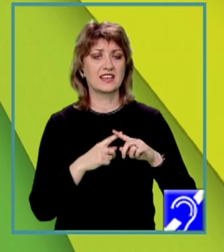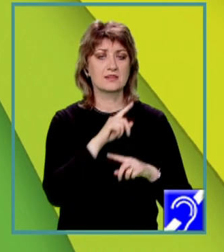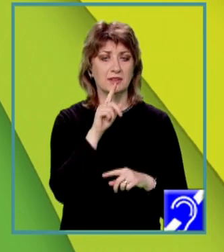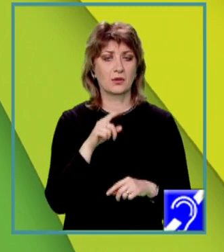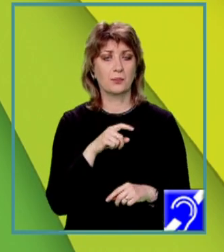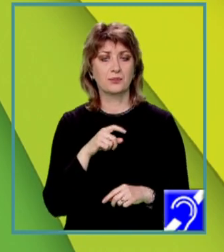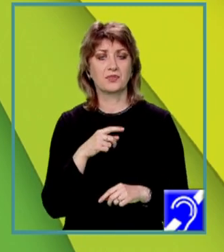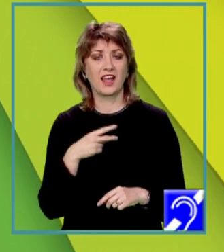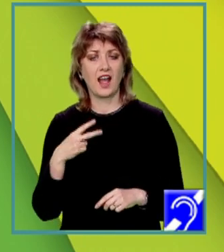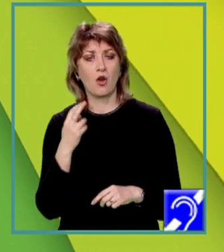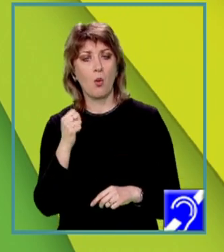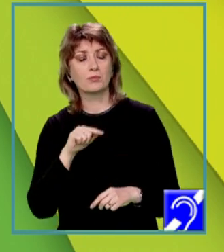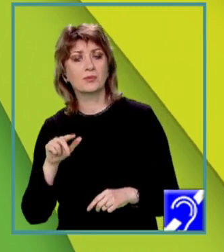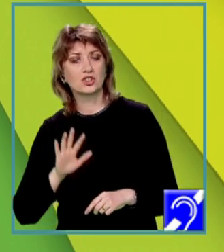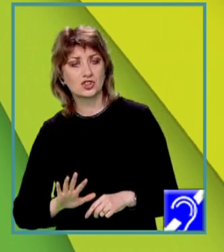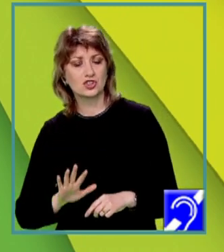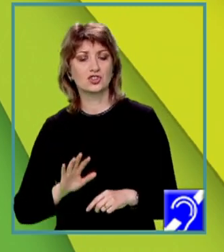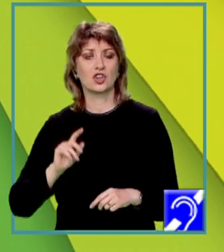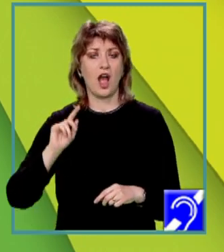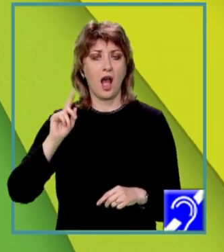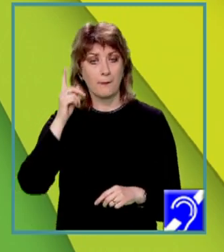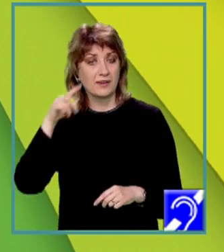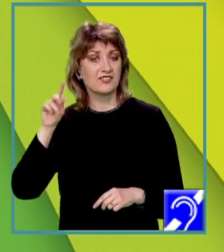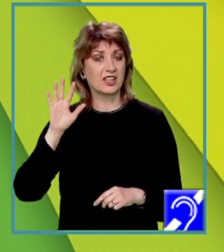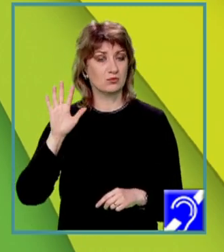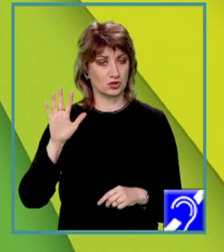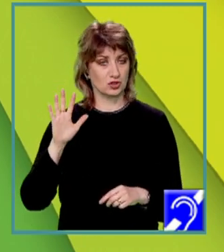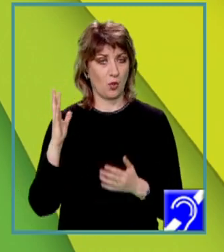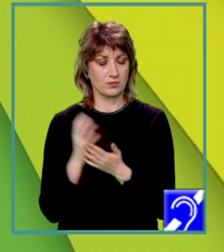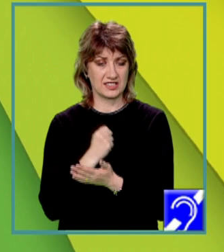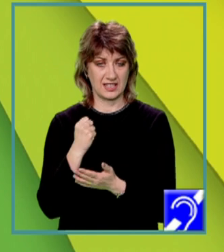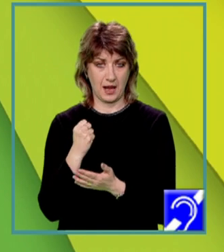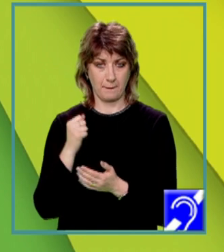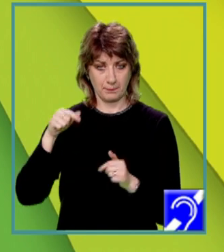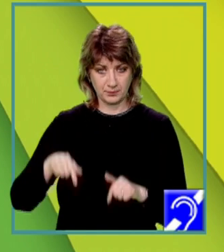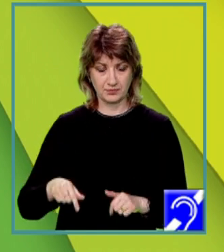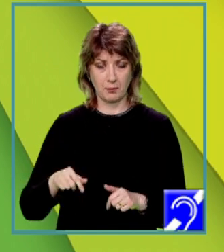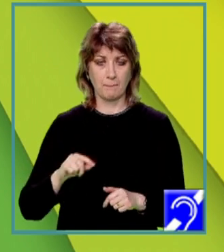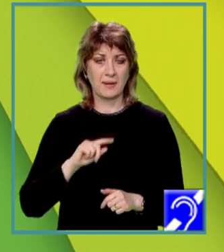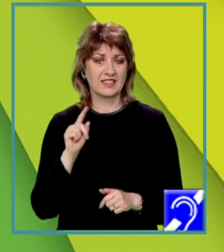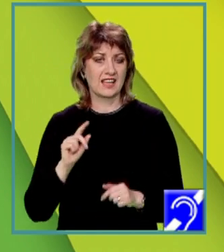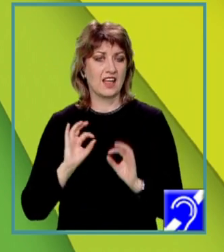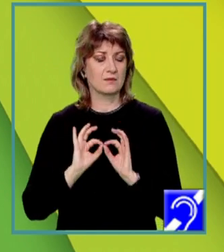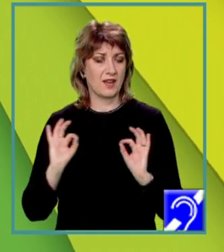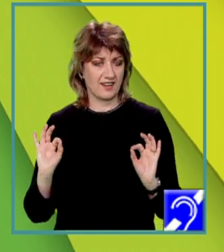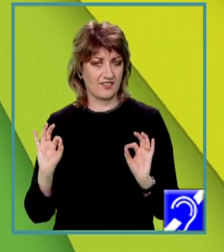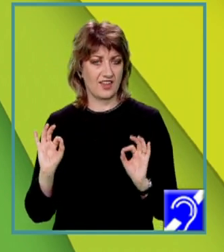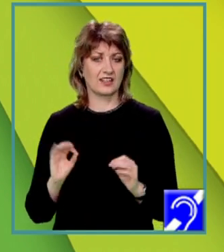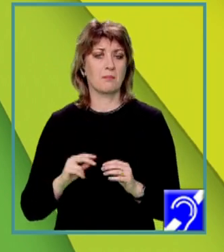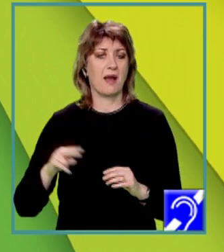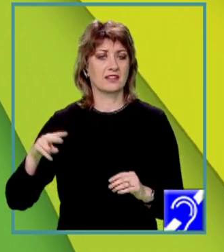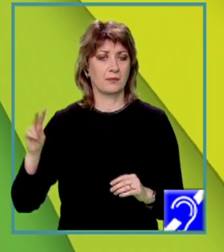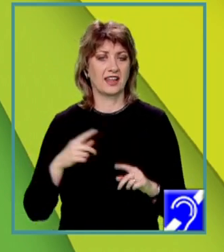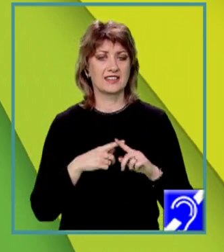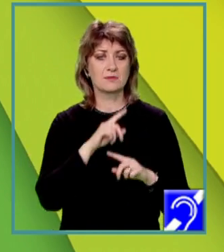a doua este egal cu opt pe cinci amplificăm cu 5 pentru a obține la numitori pătrat perfect mai departe